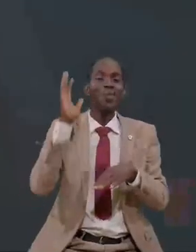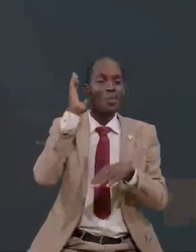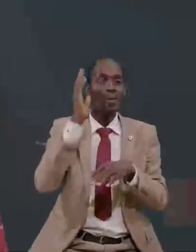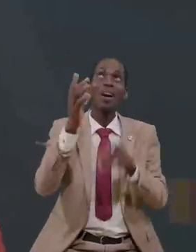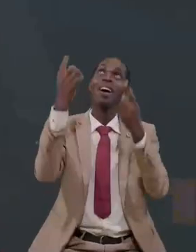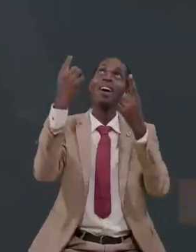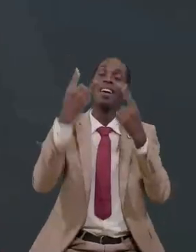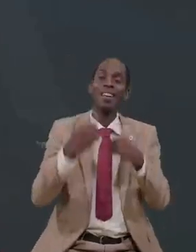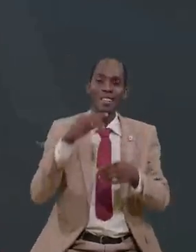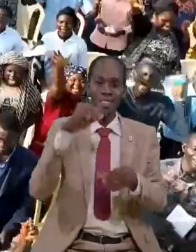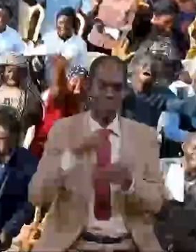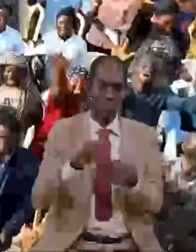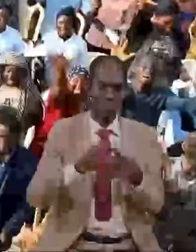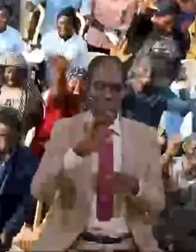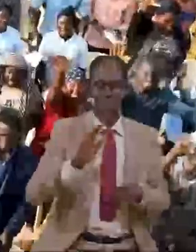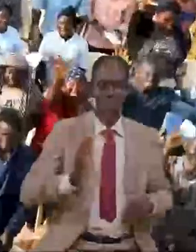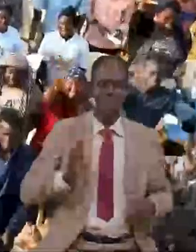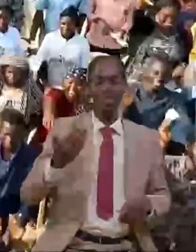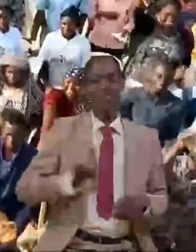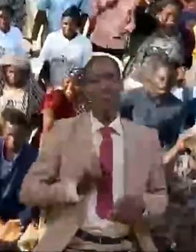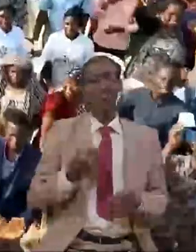Et ça viendra dans ton âme.